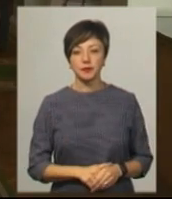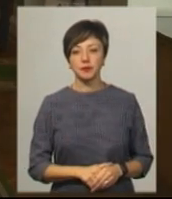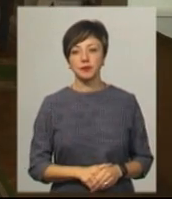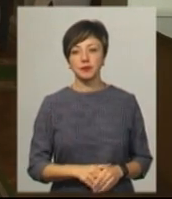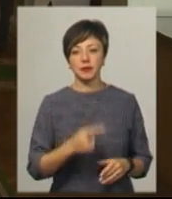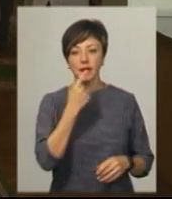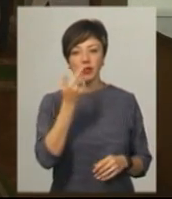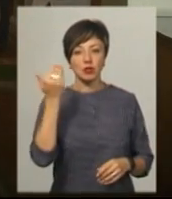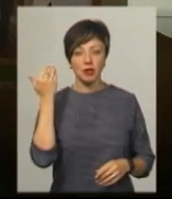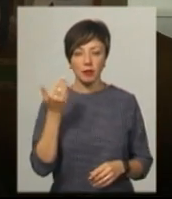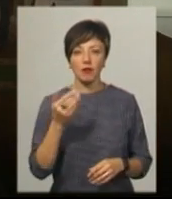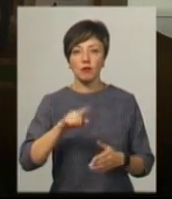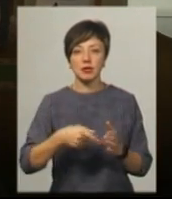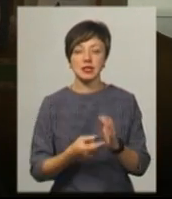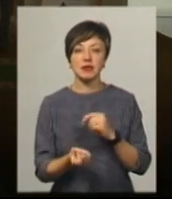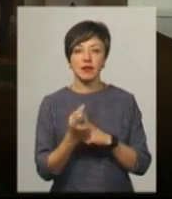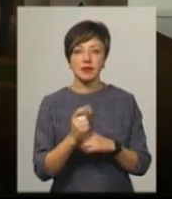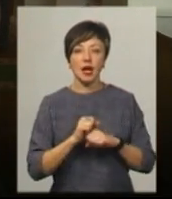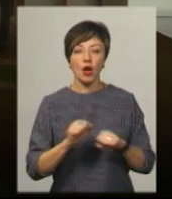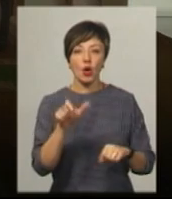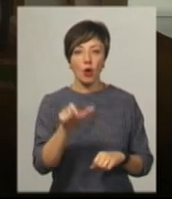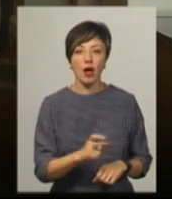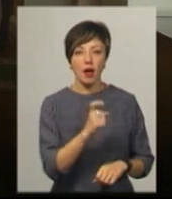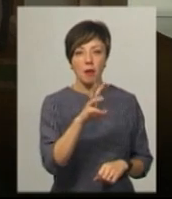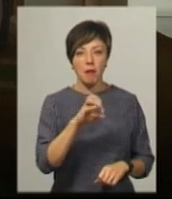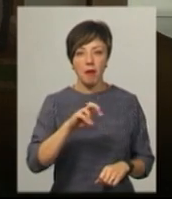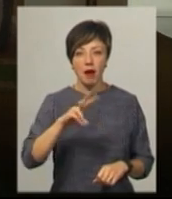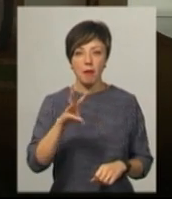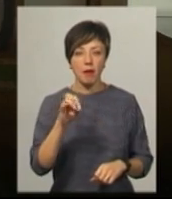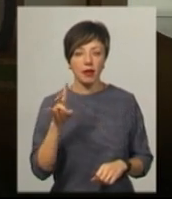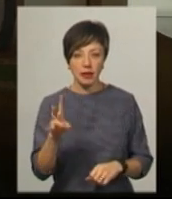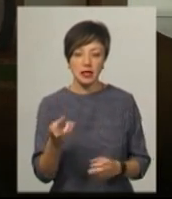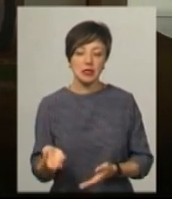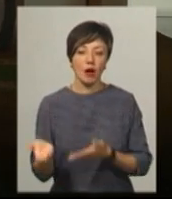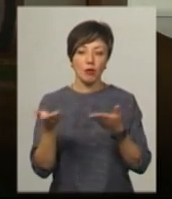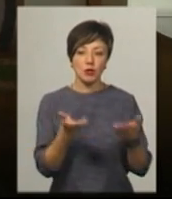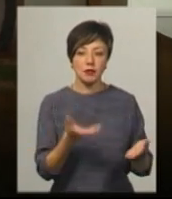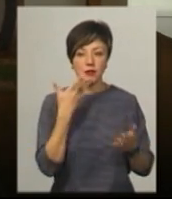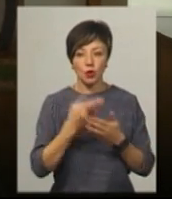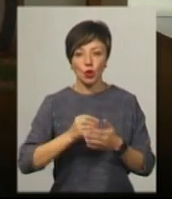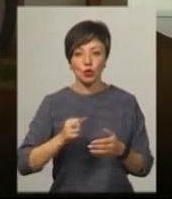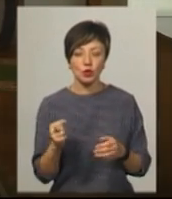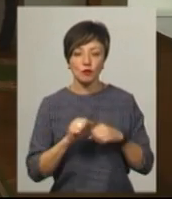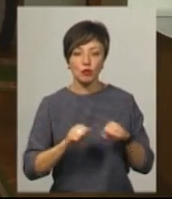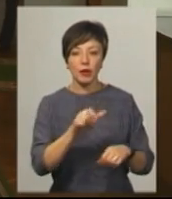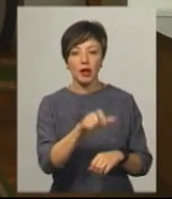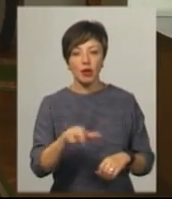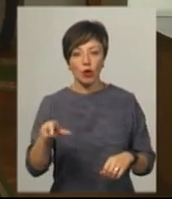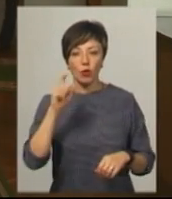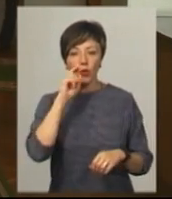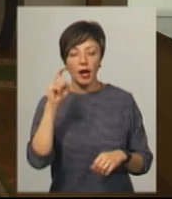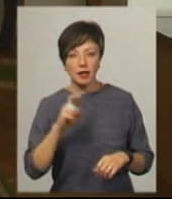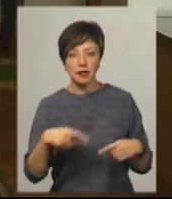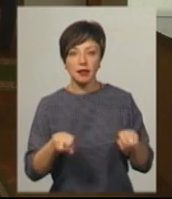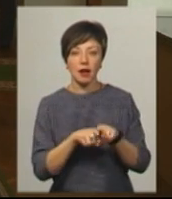Нещодавно у місті з'явився супергерой Хмельмен. Ну і він відповідно запросив до міста усіх своїх друзів супергероїв, це як і